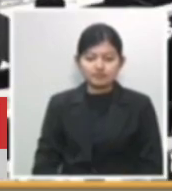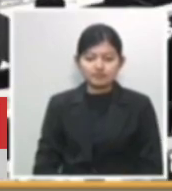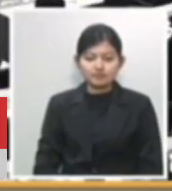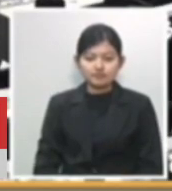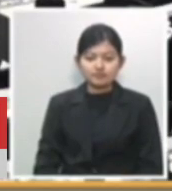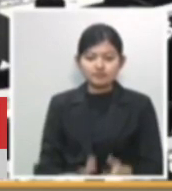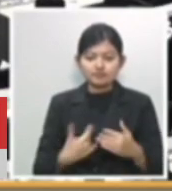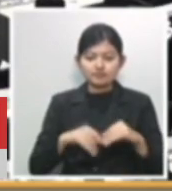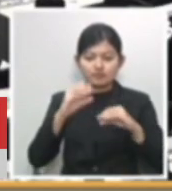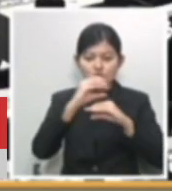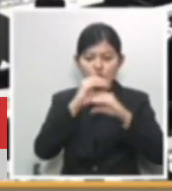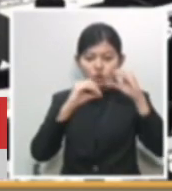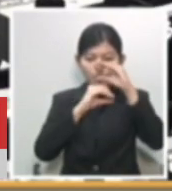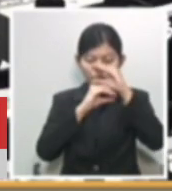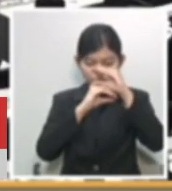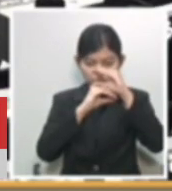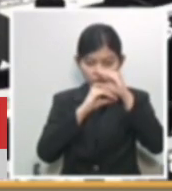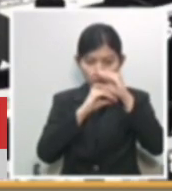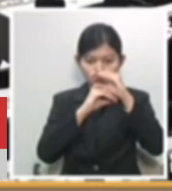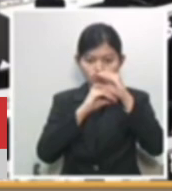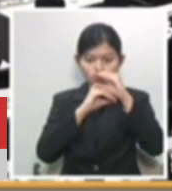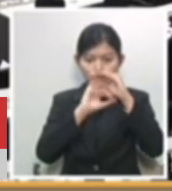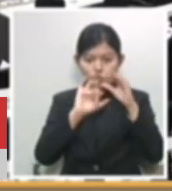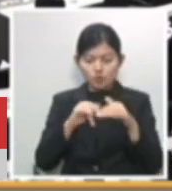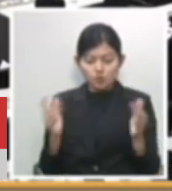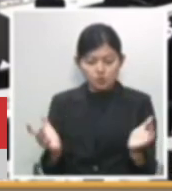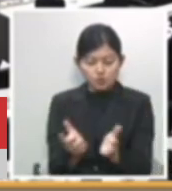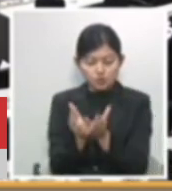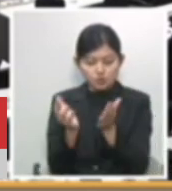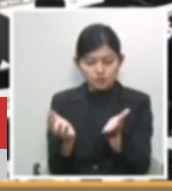โครงการเสริม